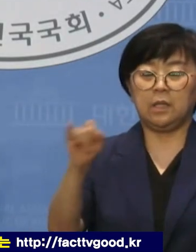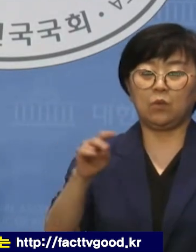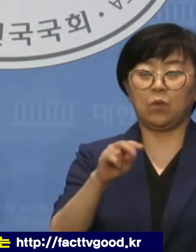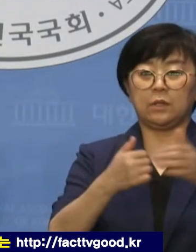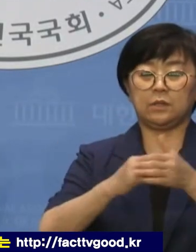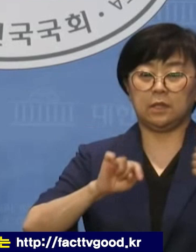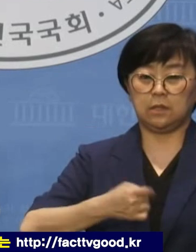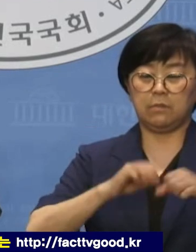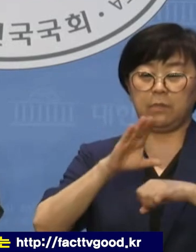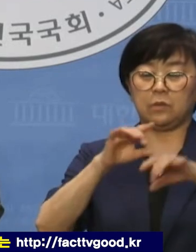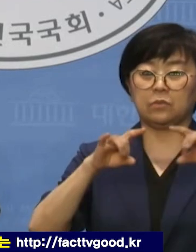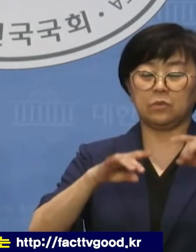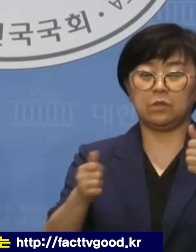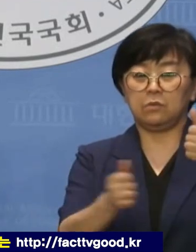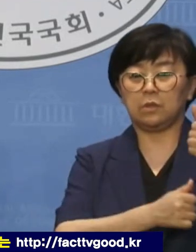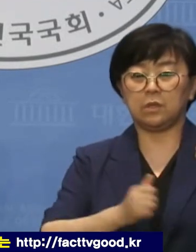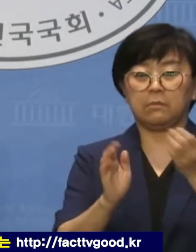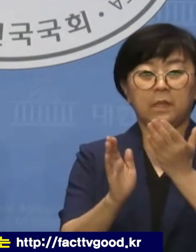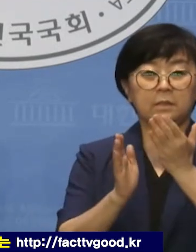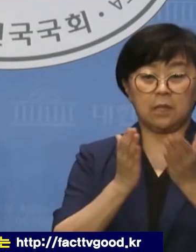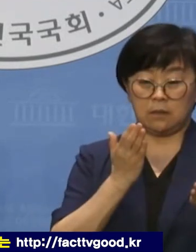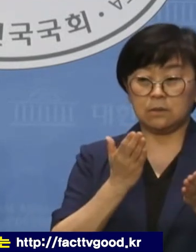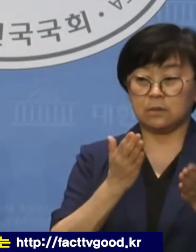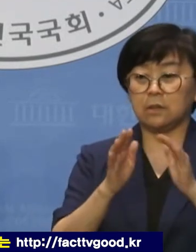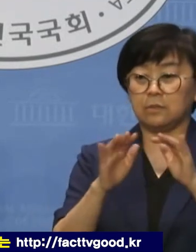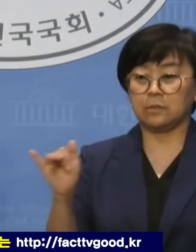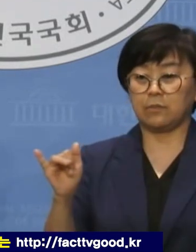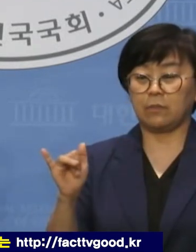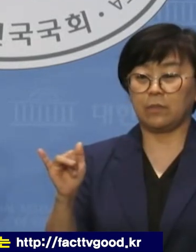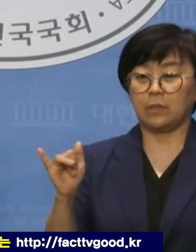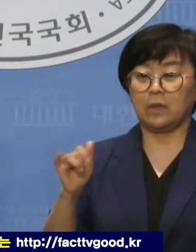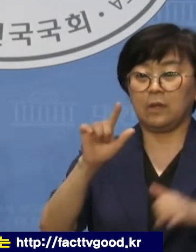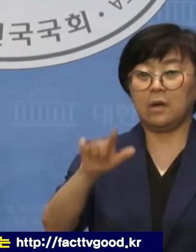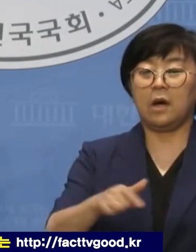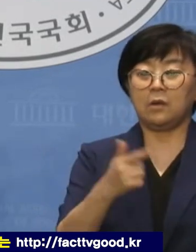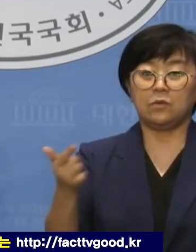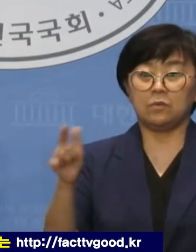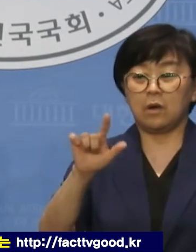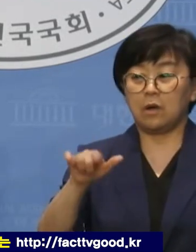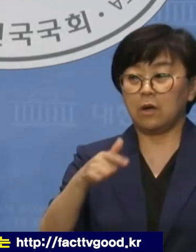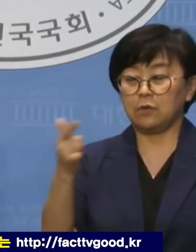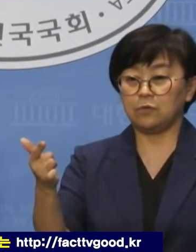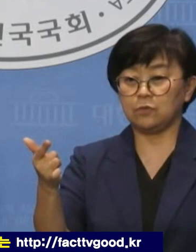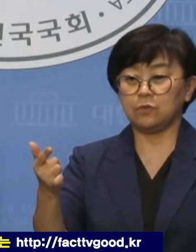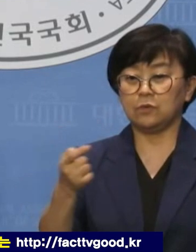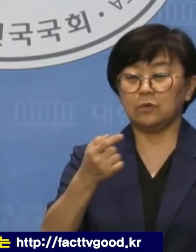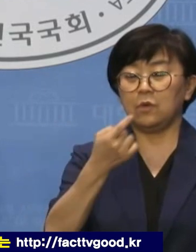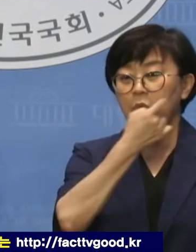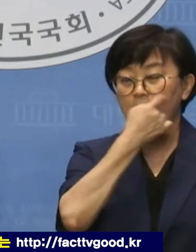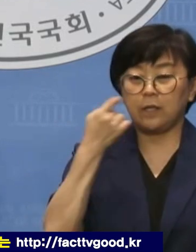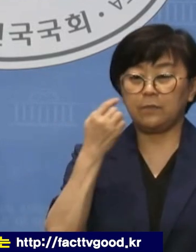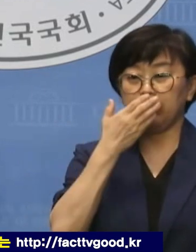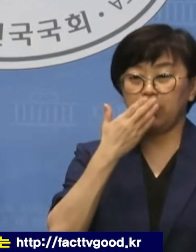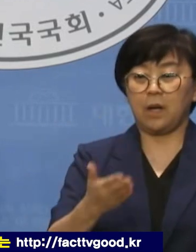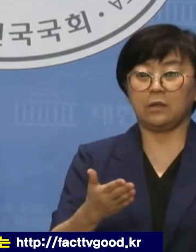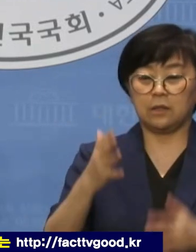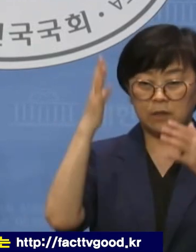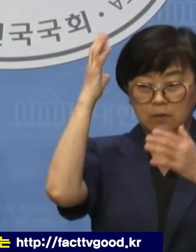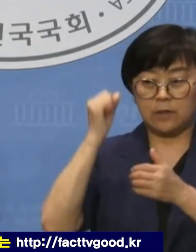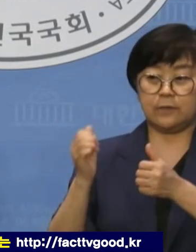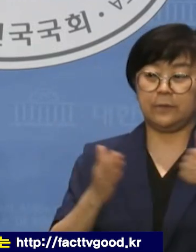왜 자신이 방통위원장의 부적격한 사람인지 하루하루 각인될 것임을 다시